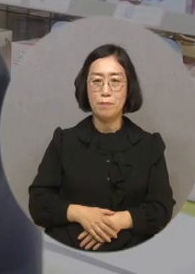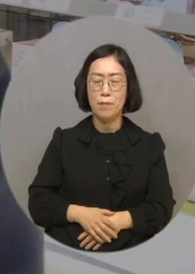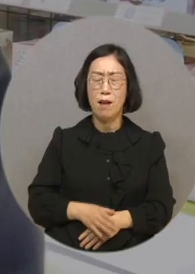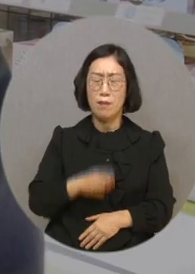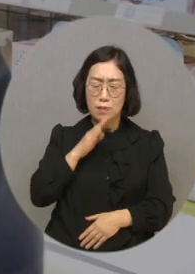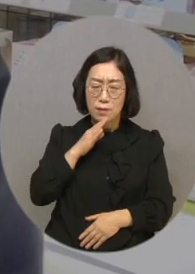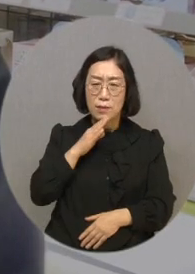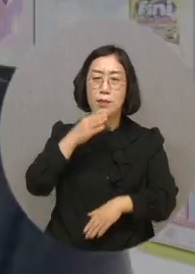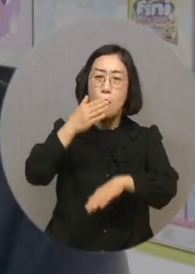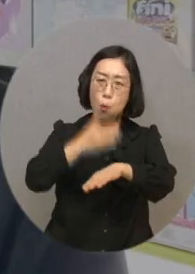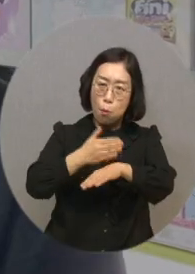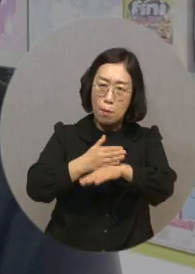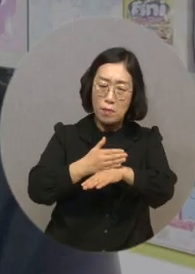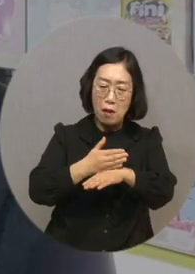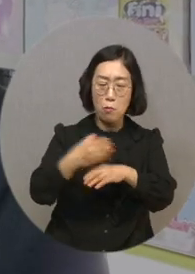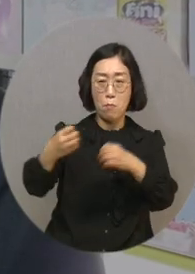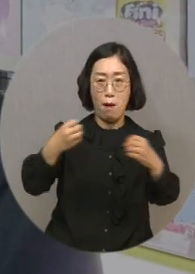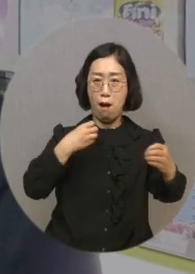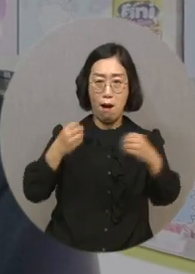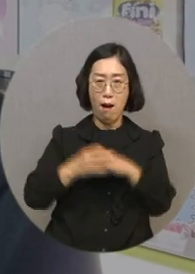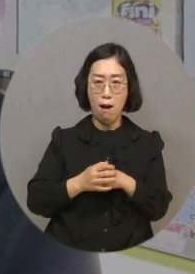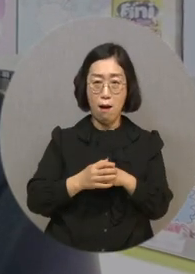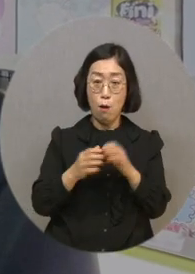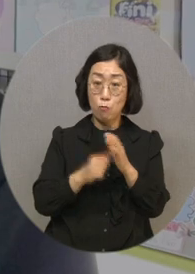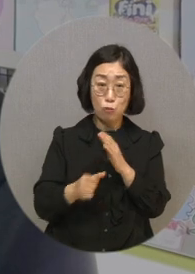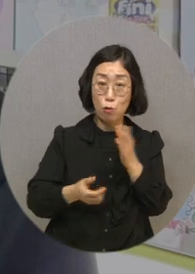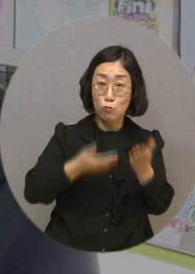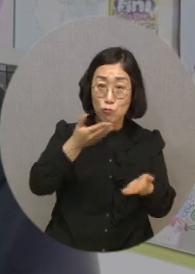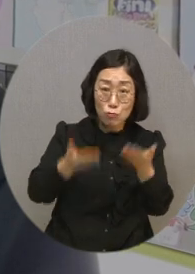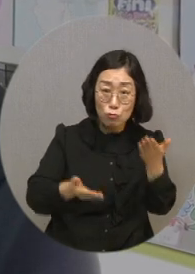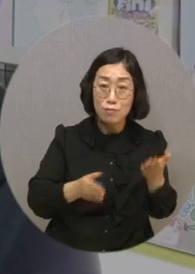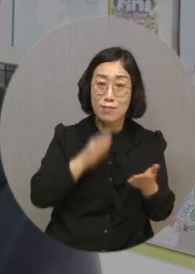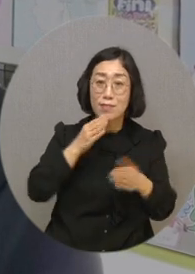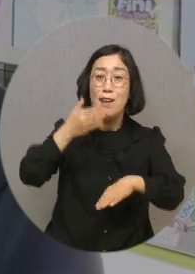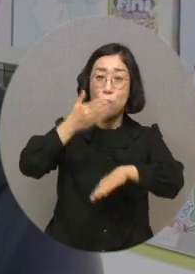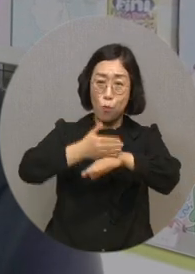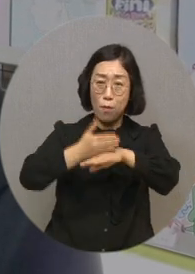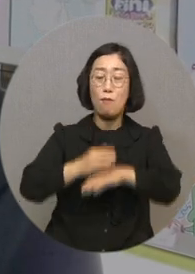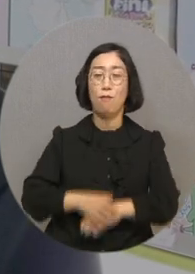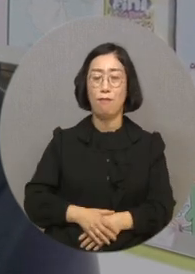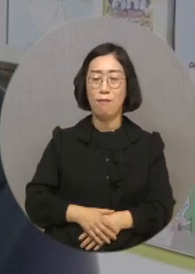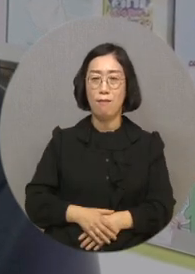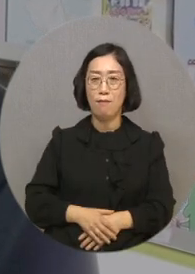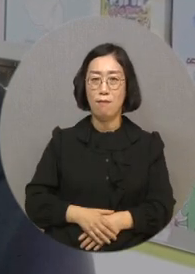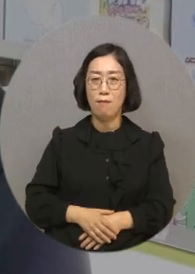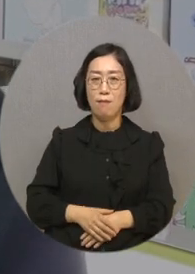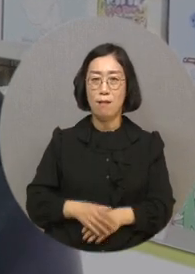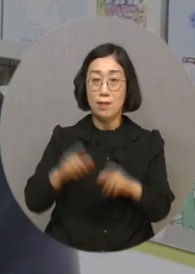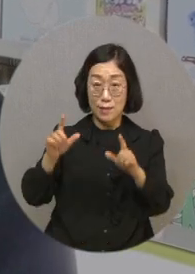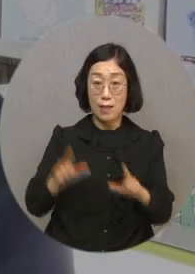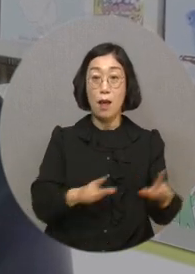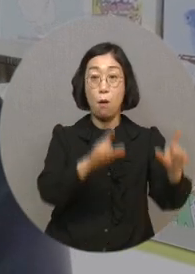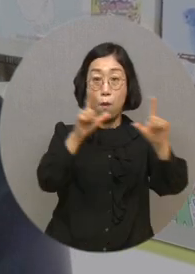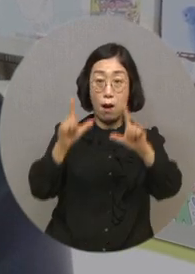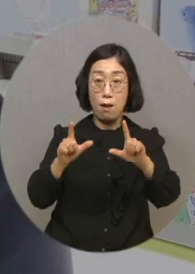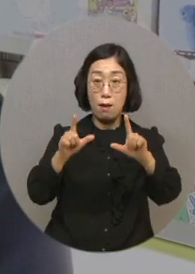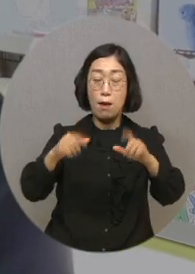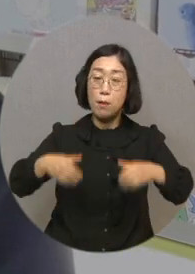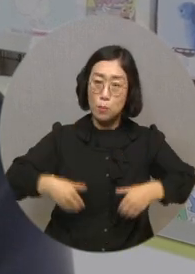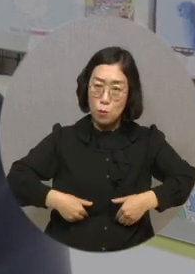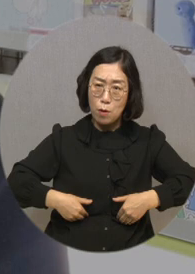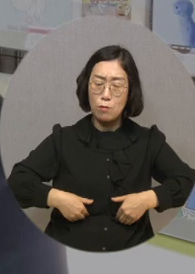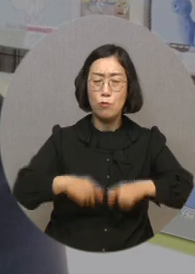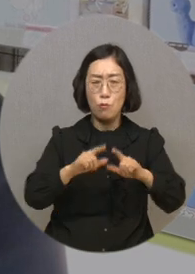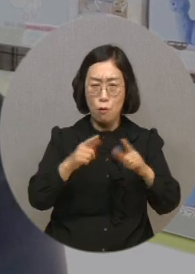정말 고마워하더라고요. 생필품을 도와주는 건 너무 고마운 일이죠. 생활 속에서 뭐